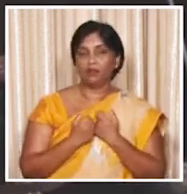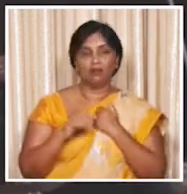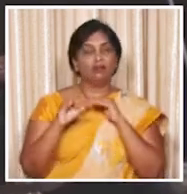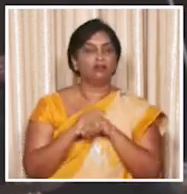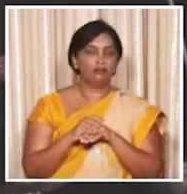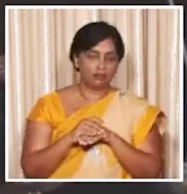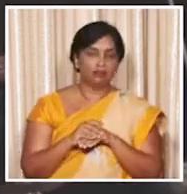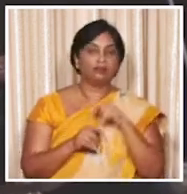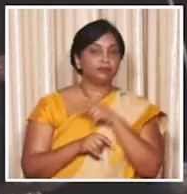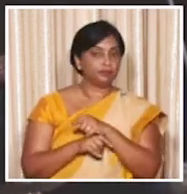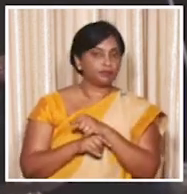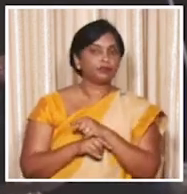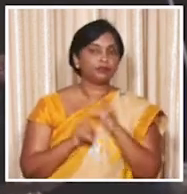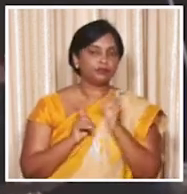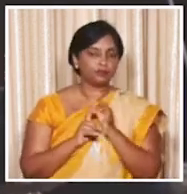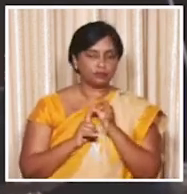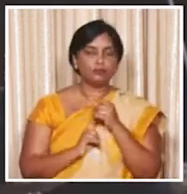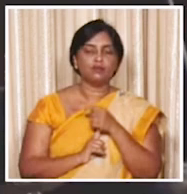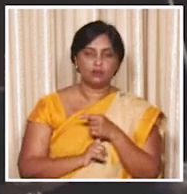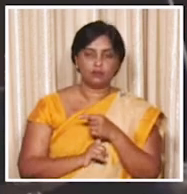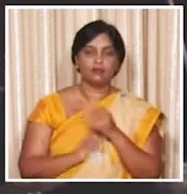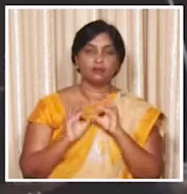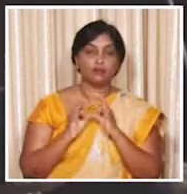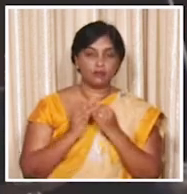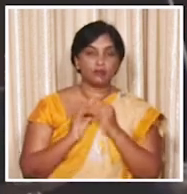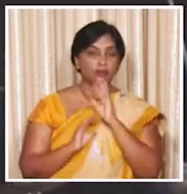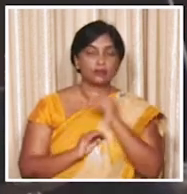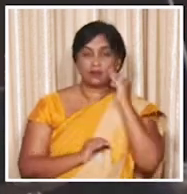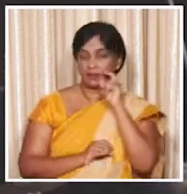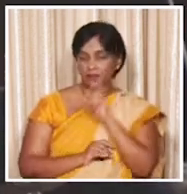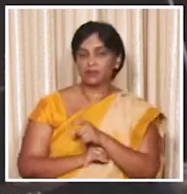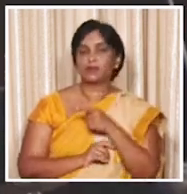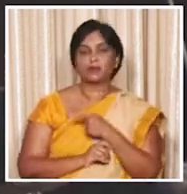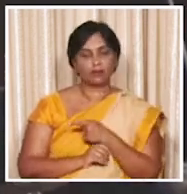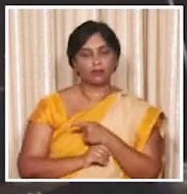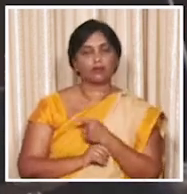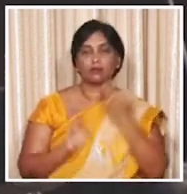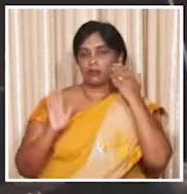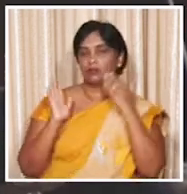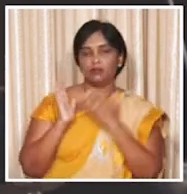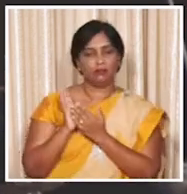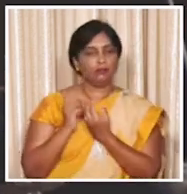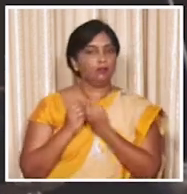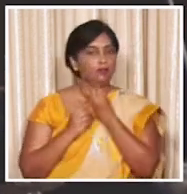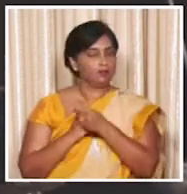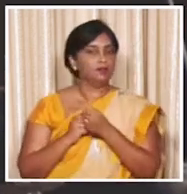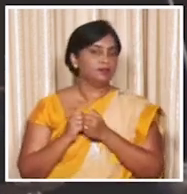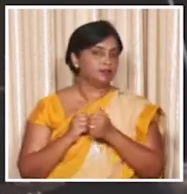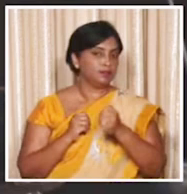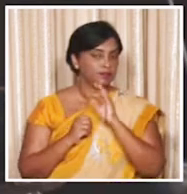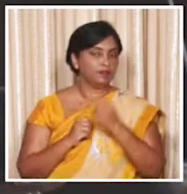நினைவாக்க உதவுமாறு தங்களை தயவுடன் கேட்டுக்கொள்கிறேன். கௌரவ அமைச்சர் அவர்களே, இது தொடர்பாக நான் கடந்த